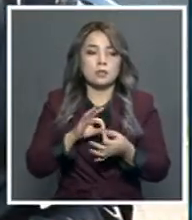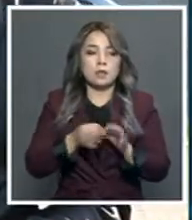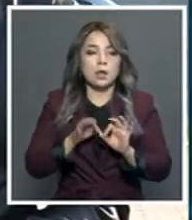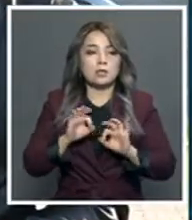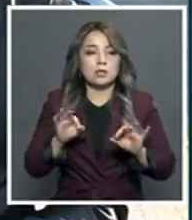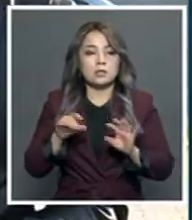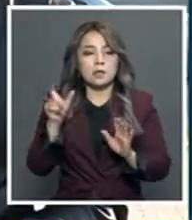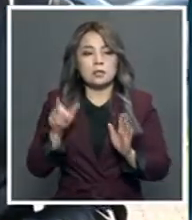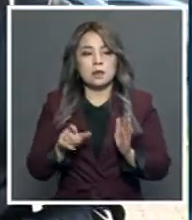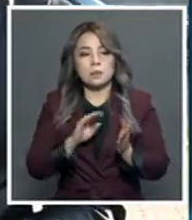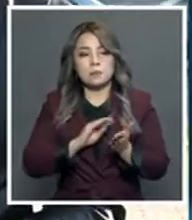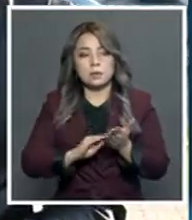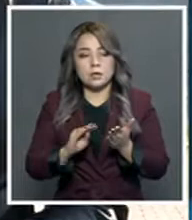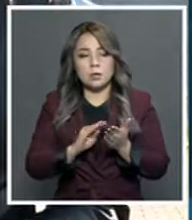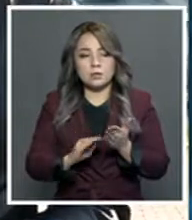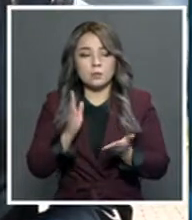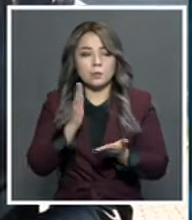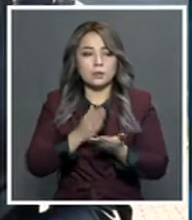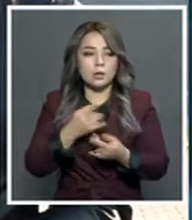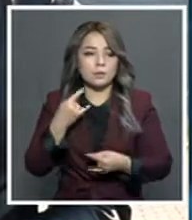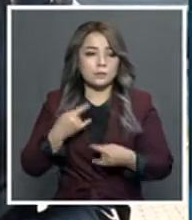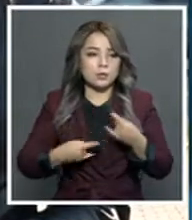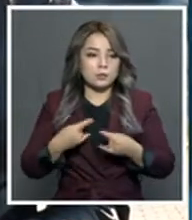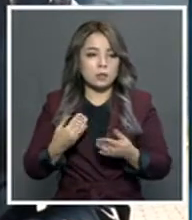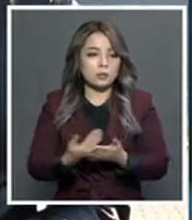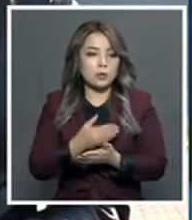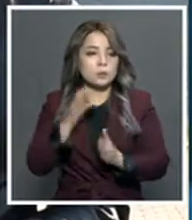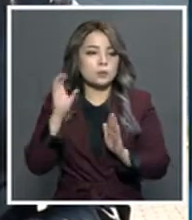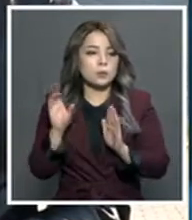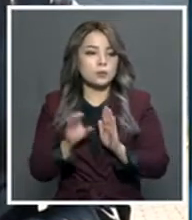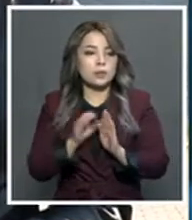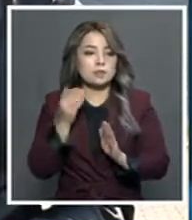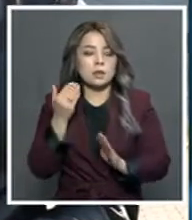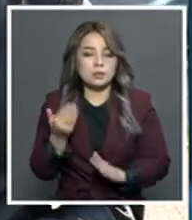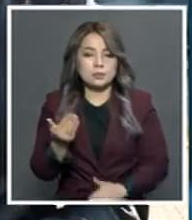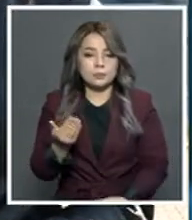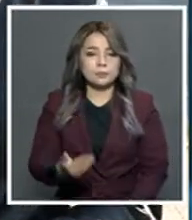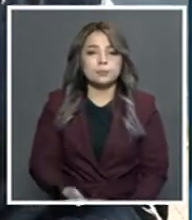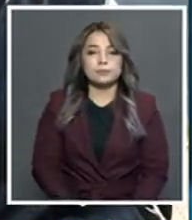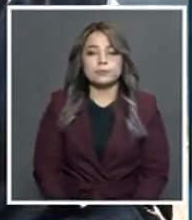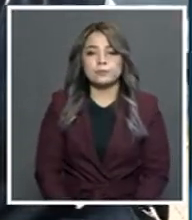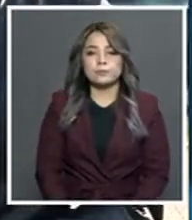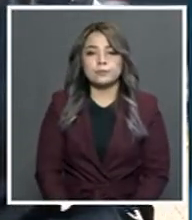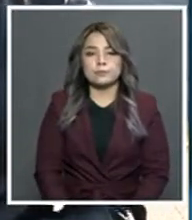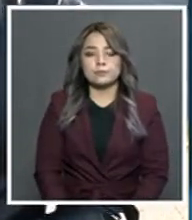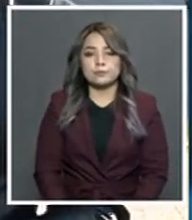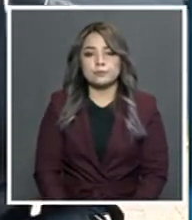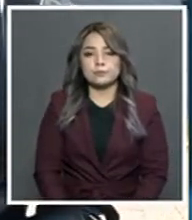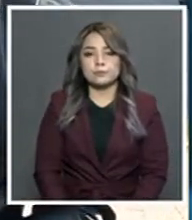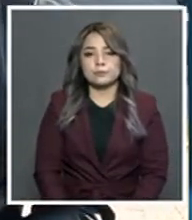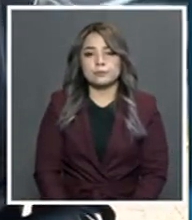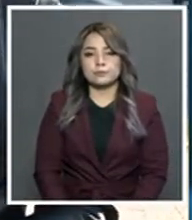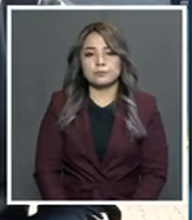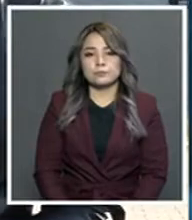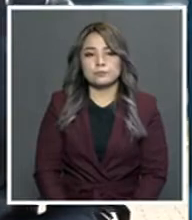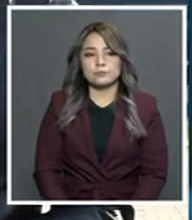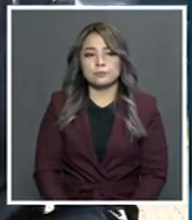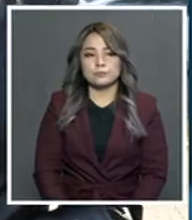алматылық әріптесім Қуан Нұрақын толығырақ айтып береді. Қуан, қайырлы кеш. Бұл өзгеріс барлық мектептерге қатысты ма?